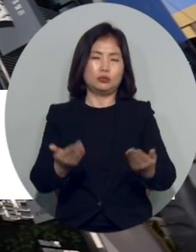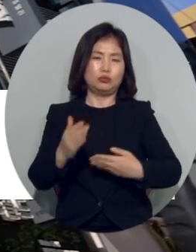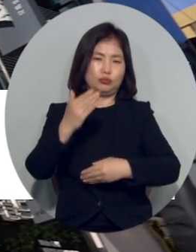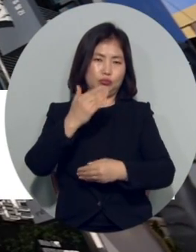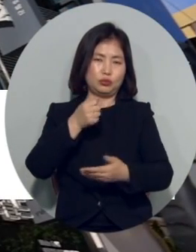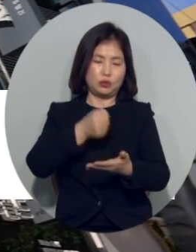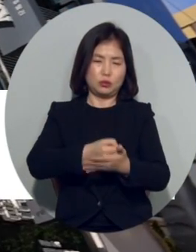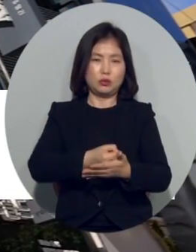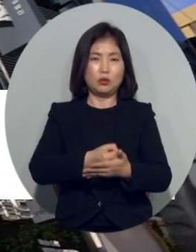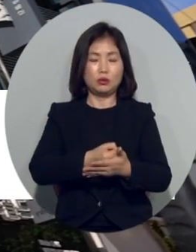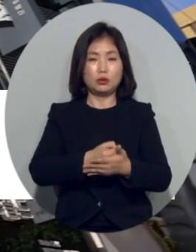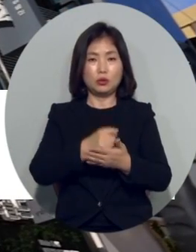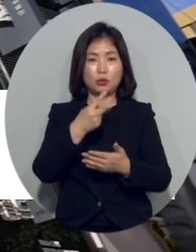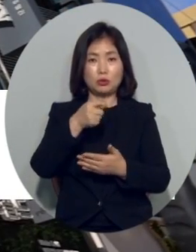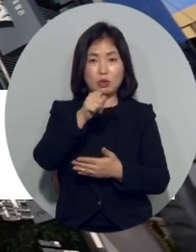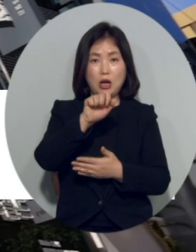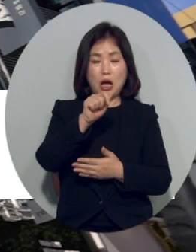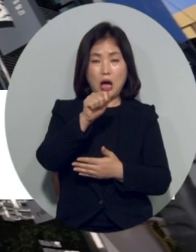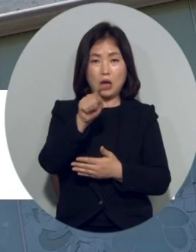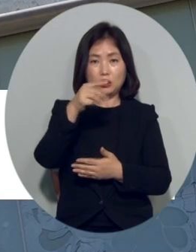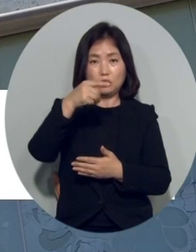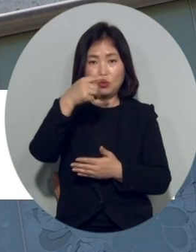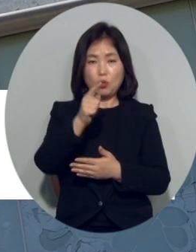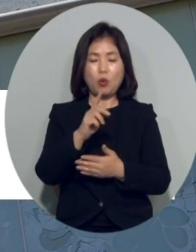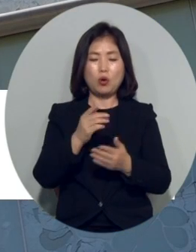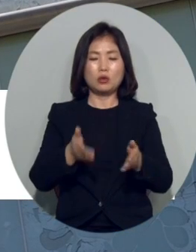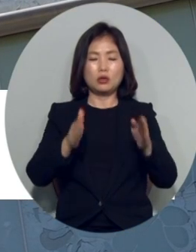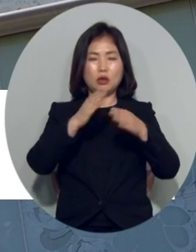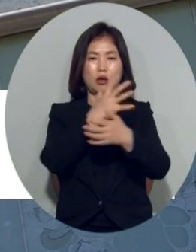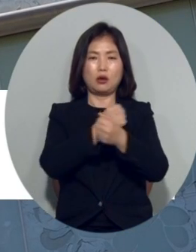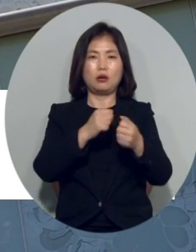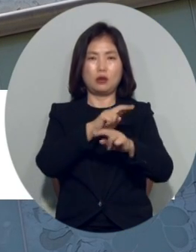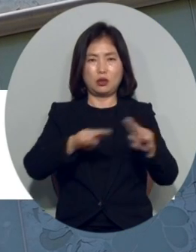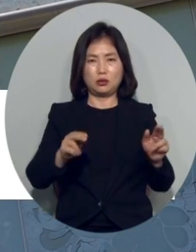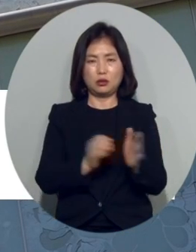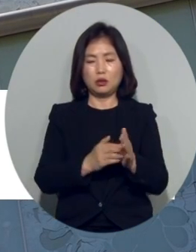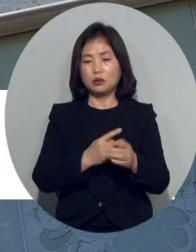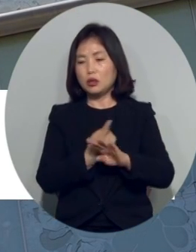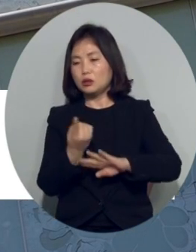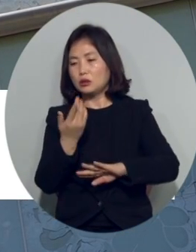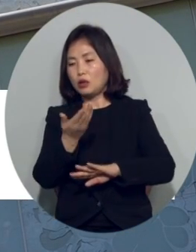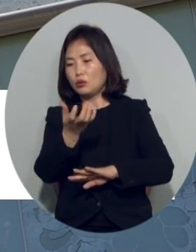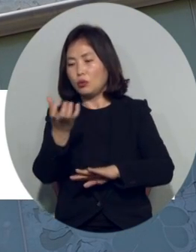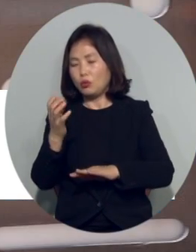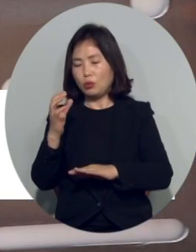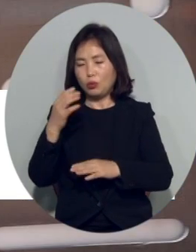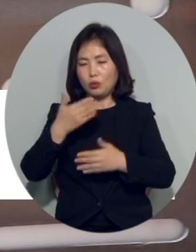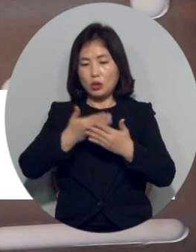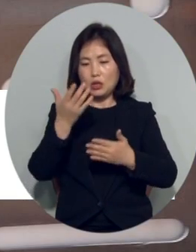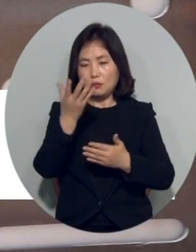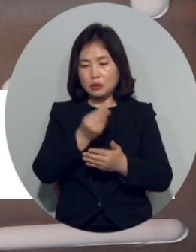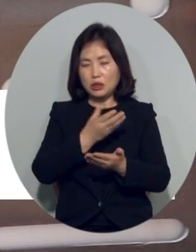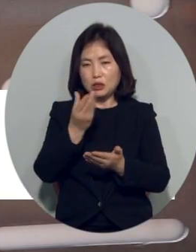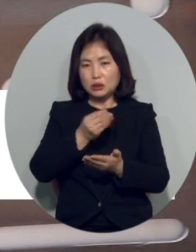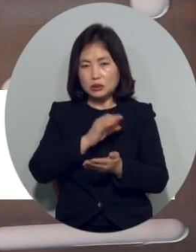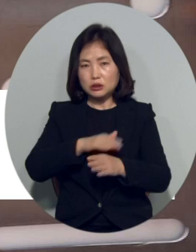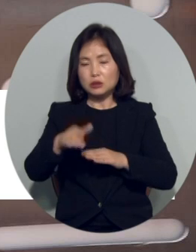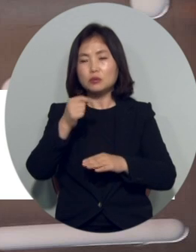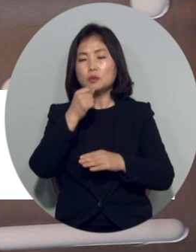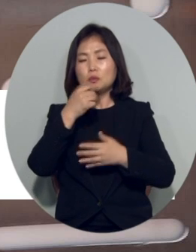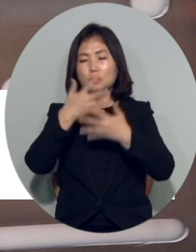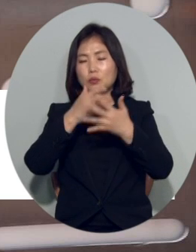휴관합니다. 동성아트홀은 상영관 건물 계약 해지로 대안 공간을 마련하기 위해서 극장 임대 형식,